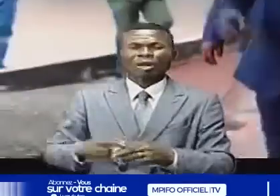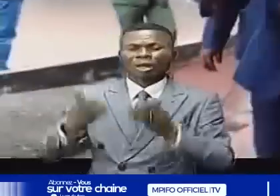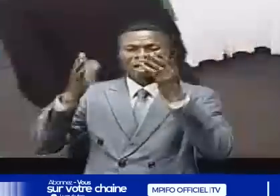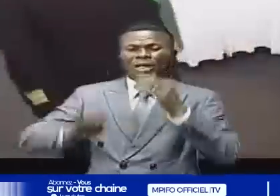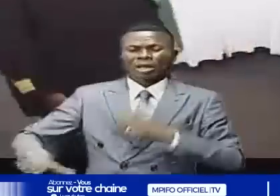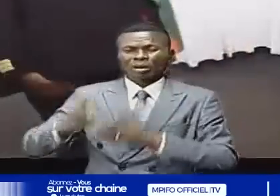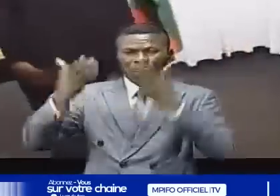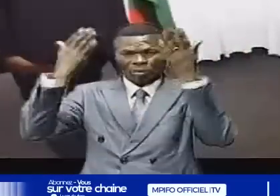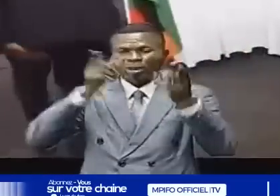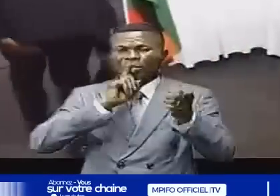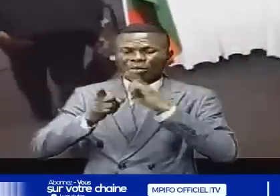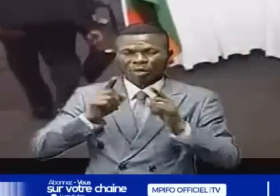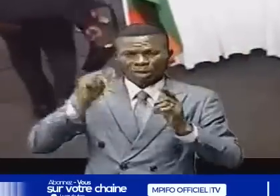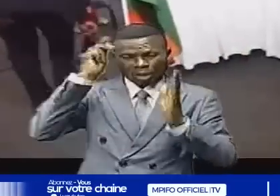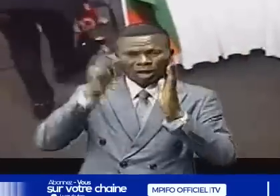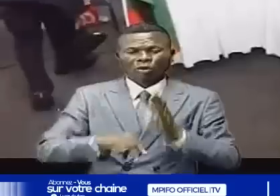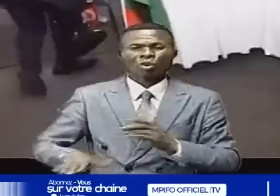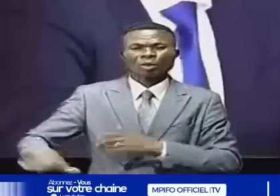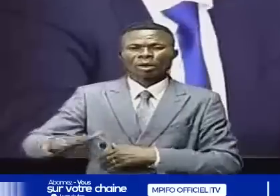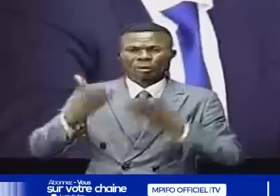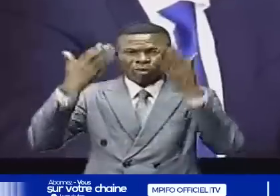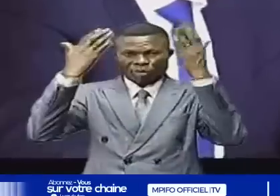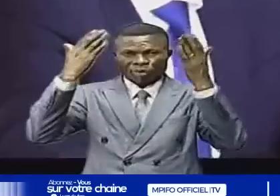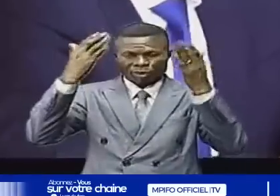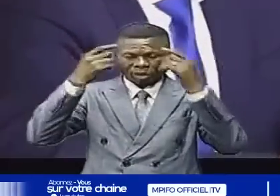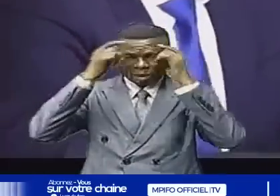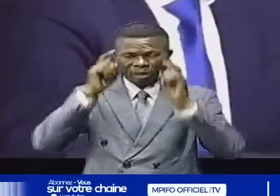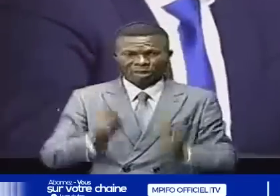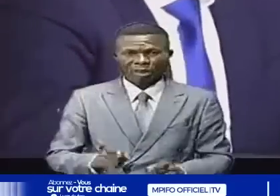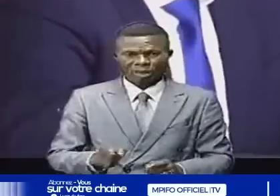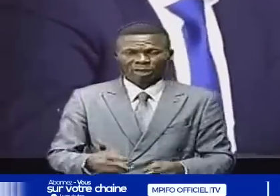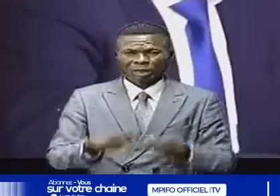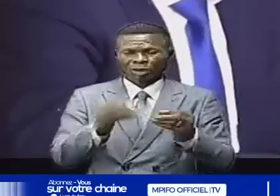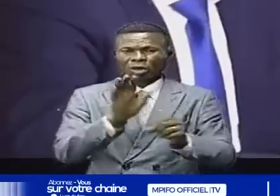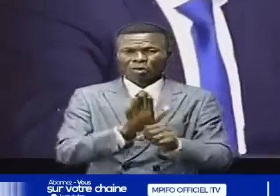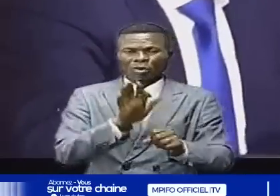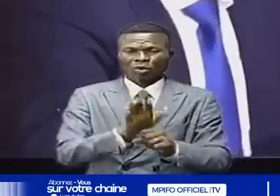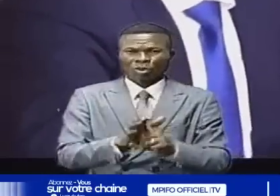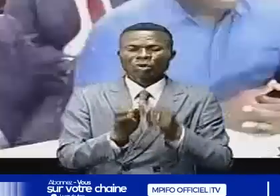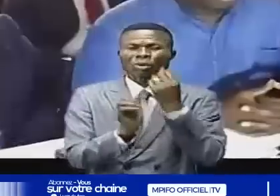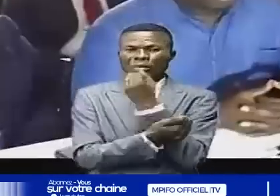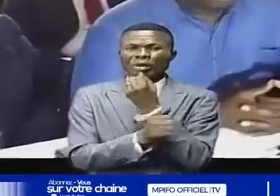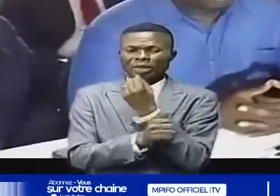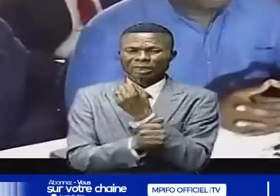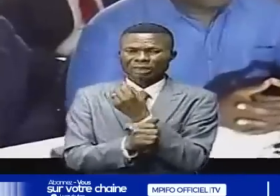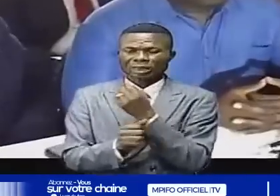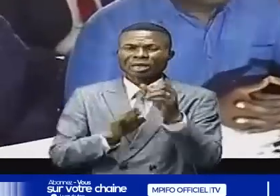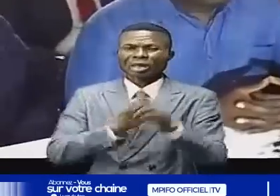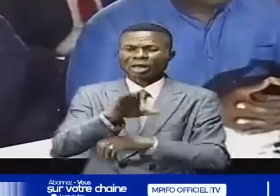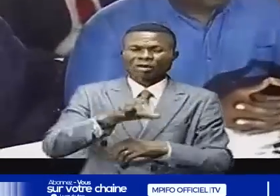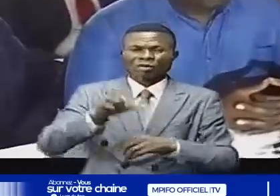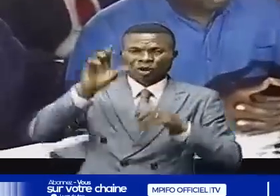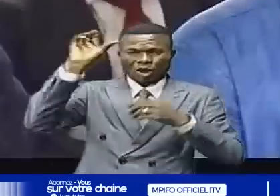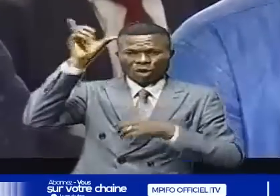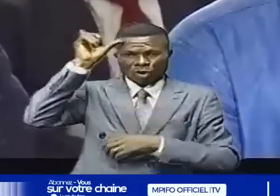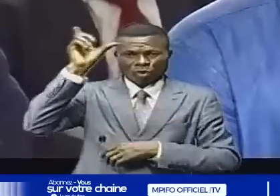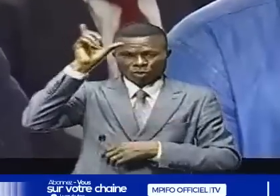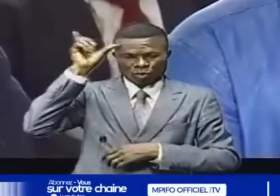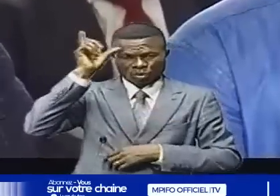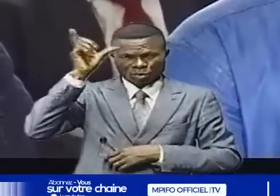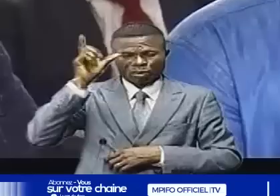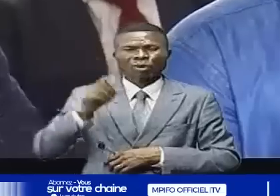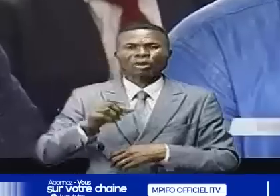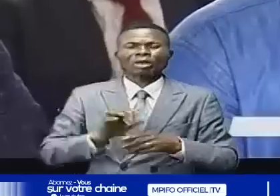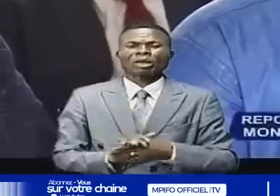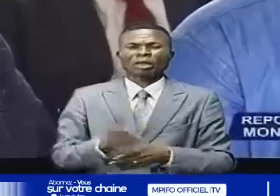pris langue avec le gouvernement zambien, lequel a décidé de mettre une importante quantité de la farine de maïs à la disposition des opérateurs économiques